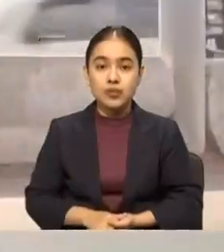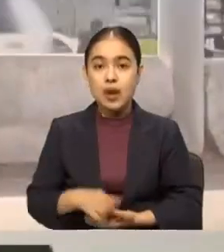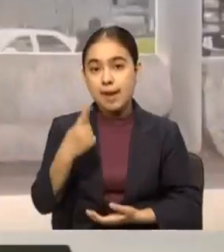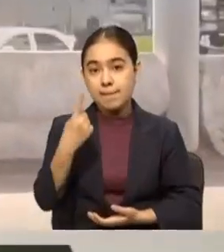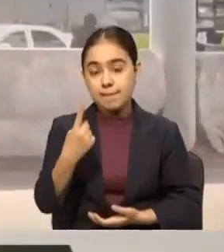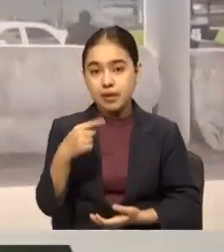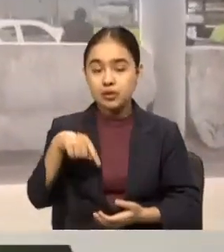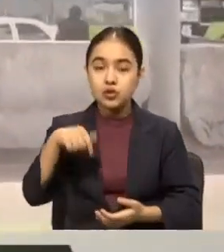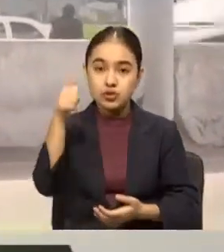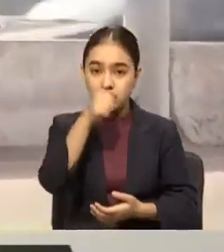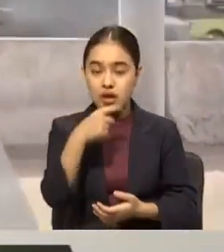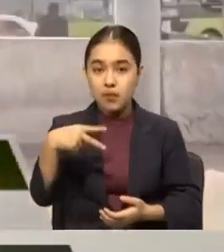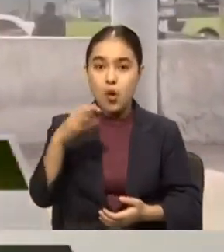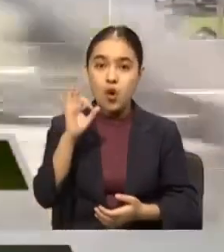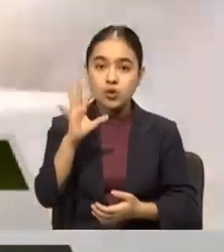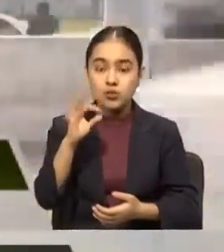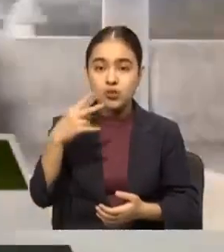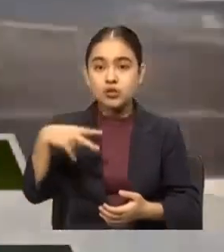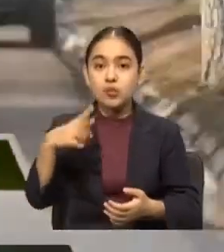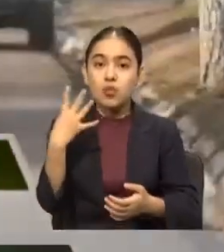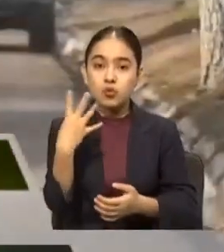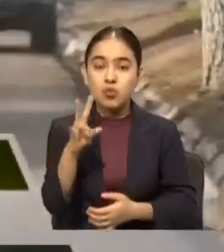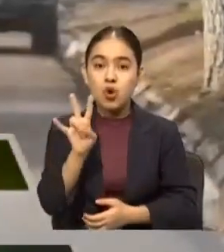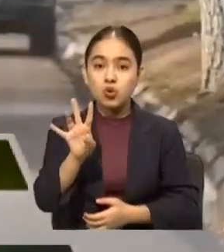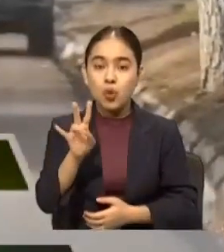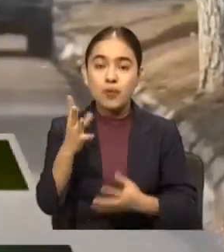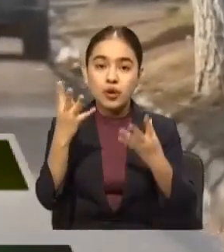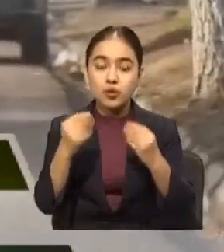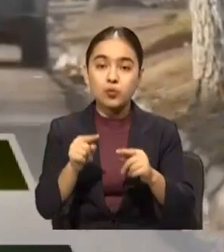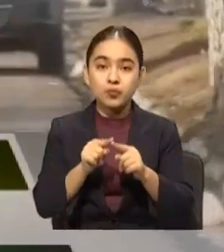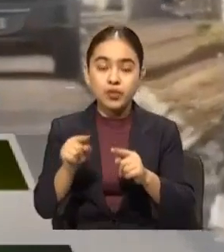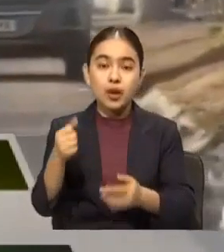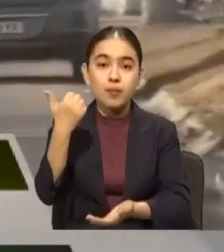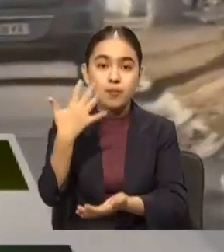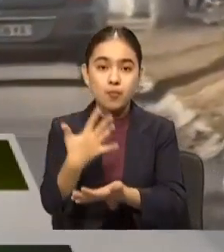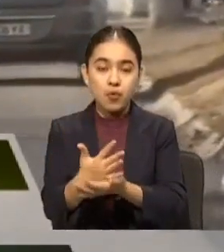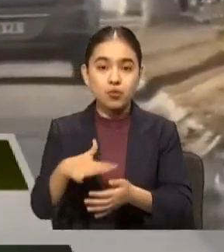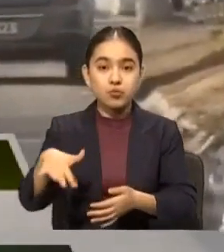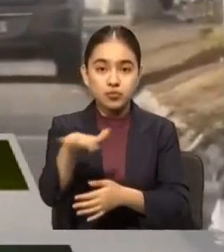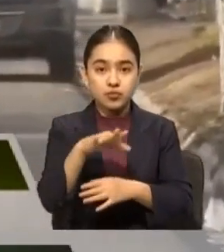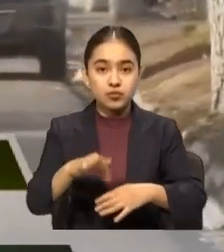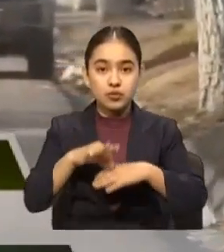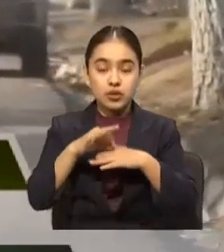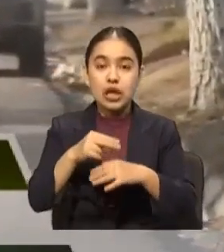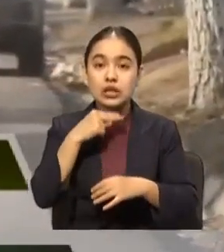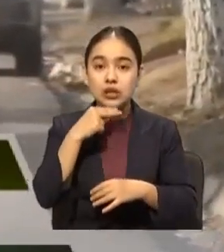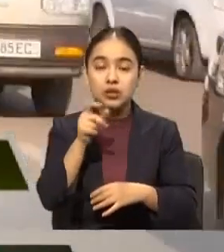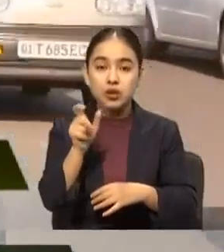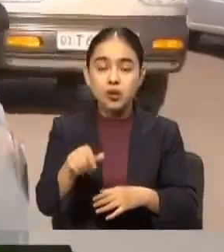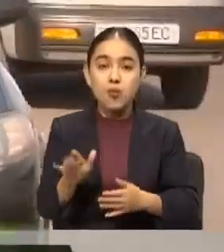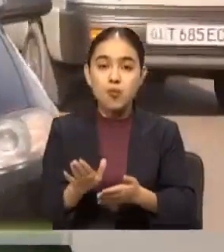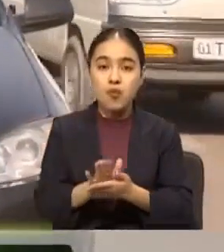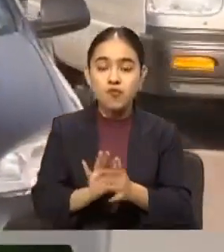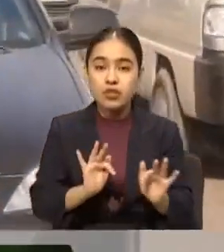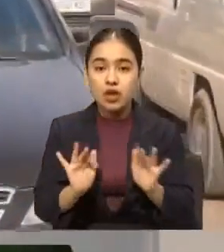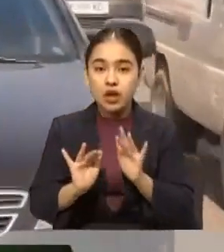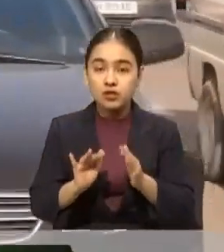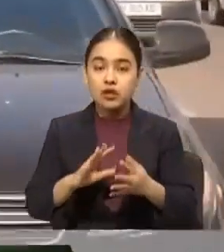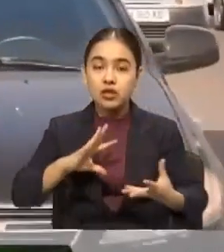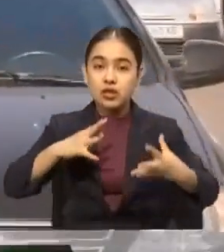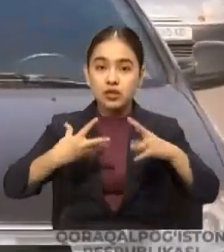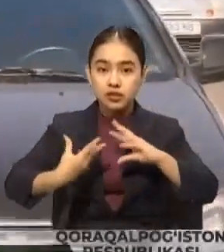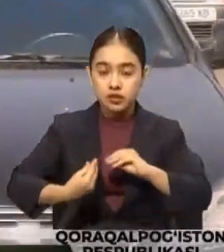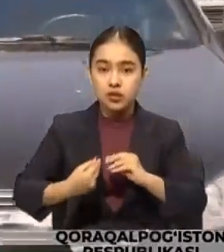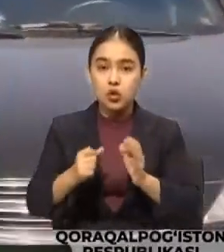Birgina joriy yilning 20-oktyabrdan 24-noyabr kuniga qadar poytaxtimiz bo'ylab o'tkazilgan diqqat piyoda profilaktik tadbirlari